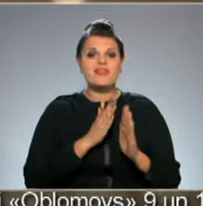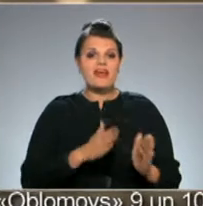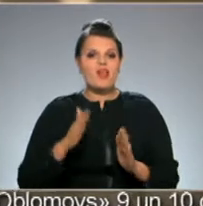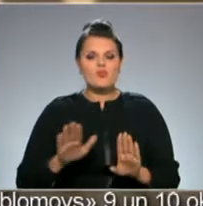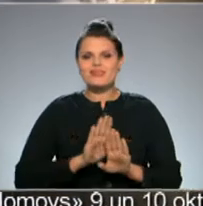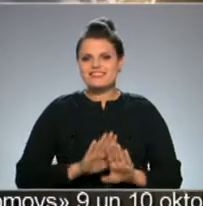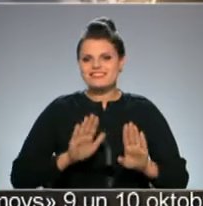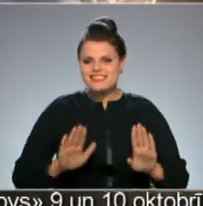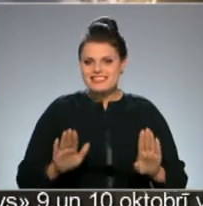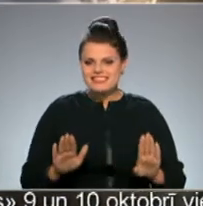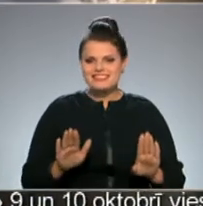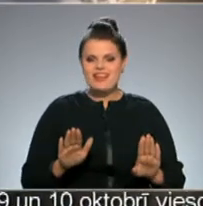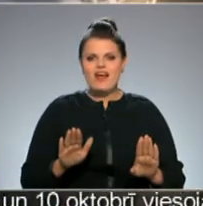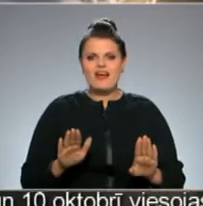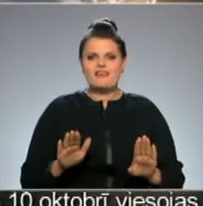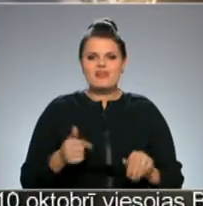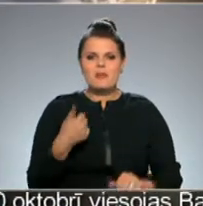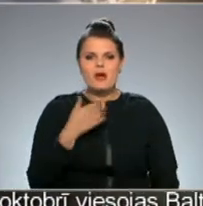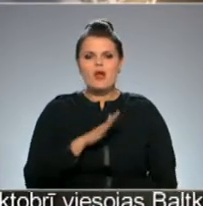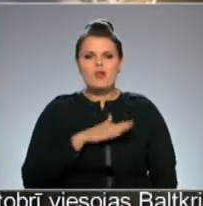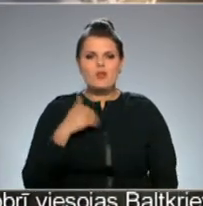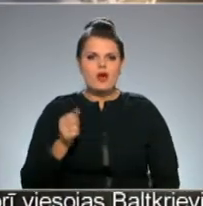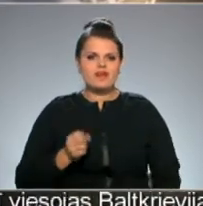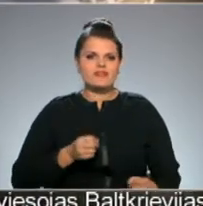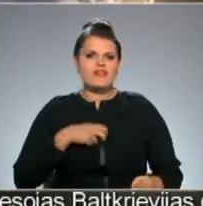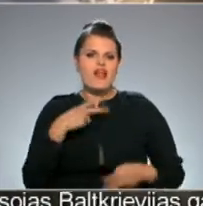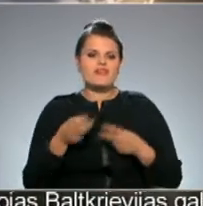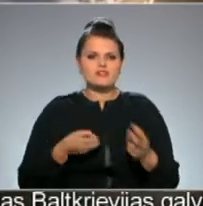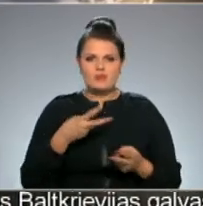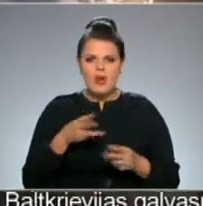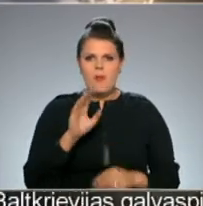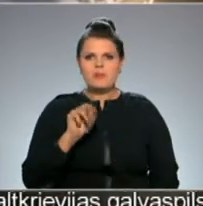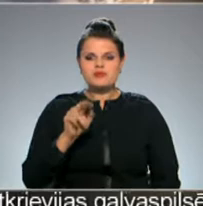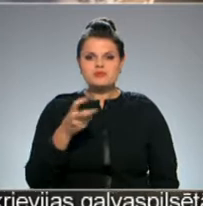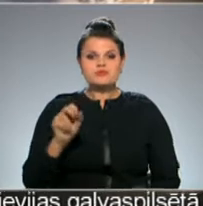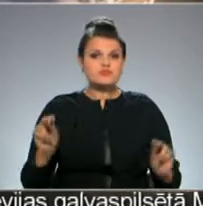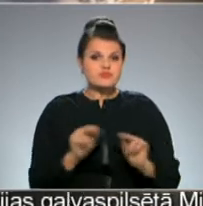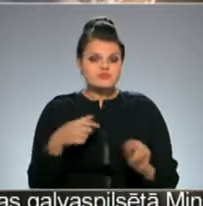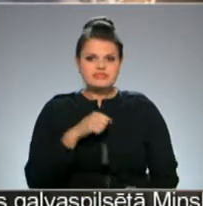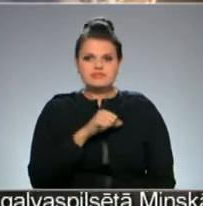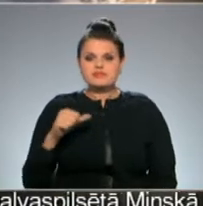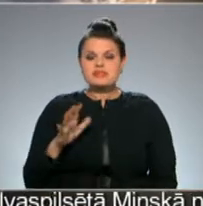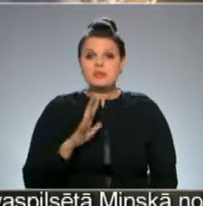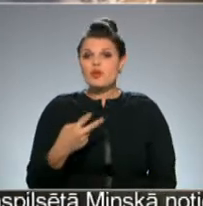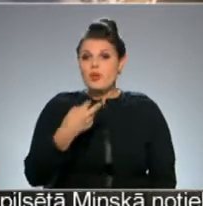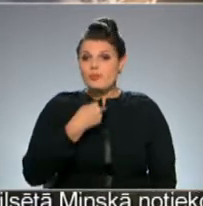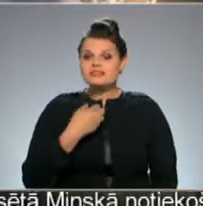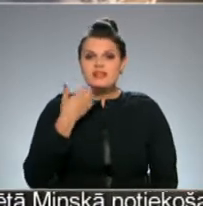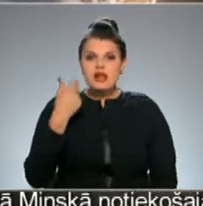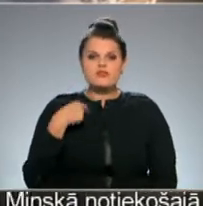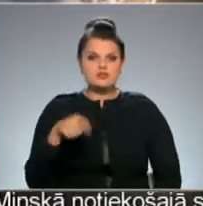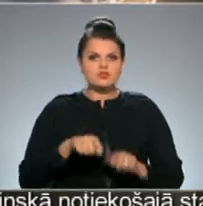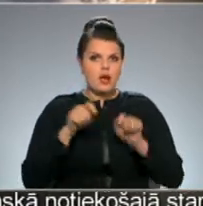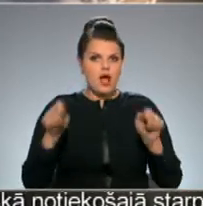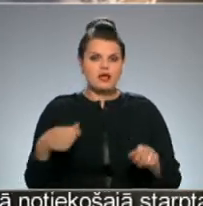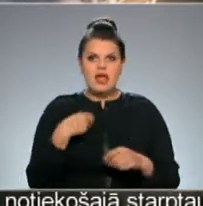izstādēji, man ļoti iedvesmoja baroka mūzika. Es biju pati pārsteigta, ka es to sev atklāju, un es pat